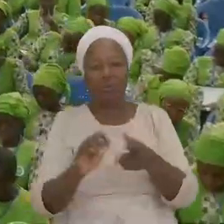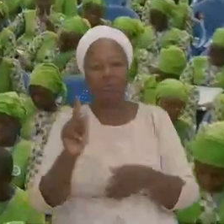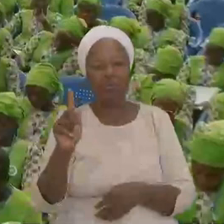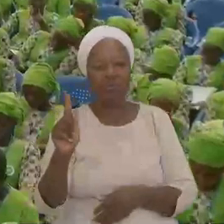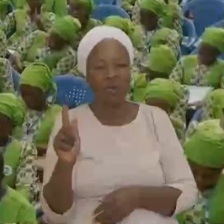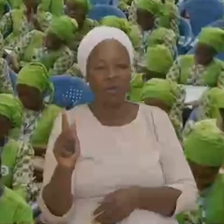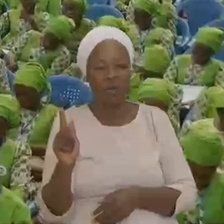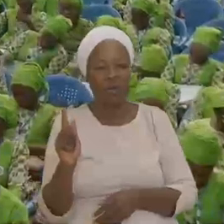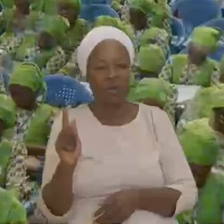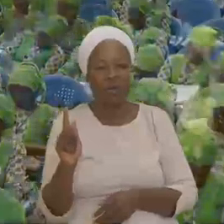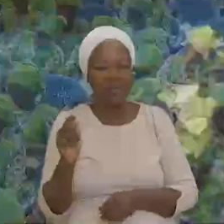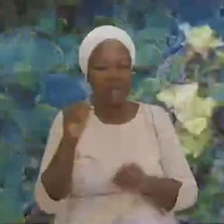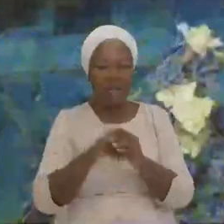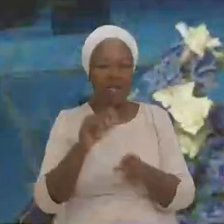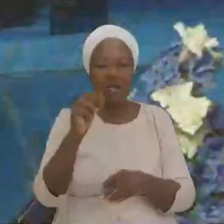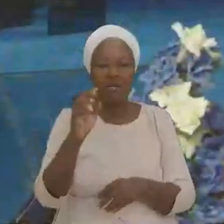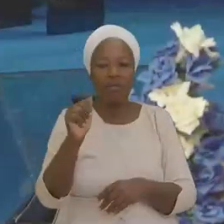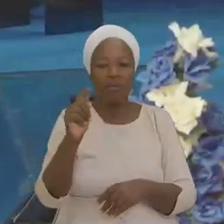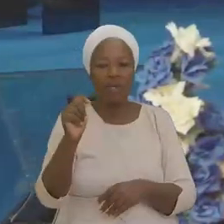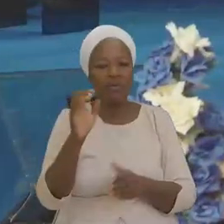Matthieu chapitre 1, verset